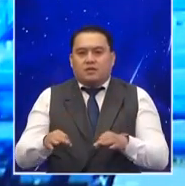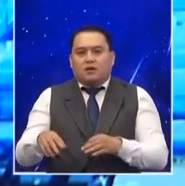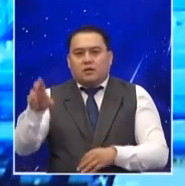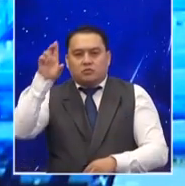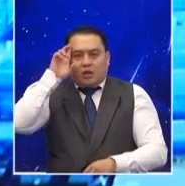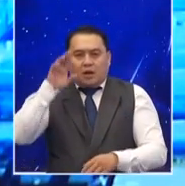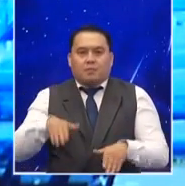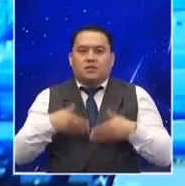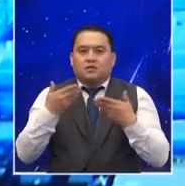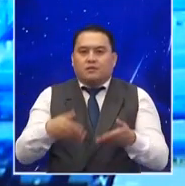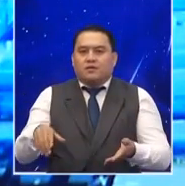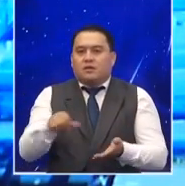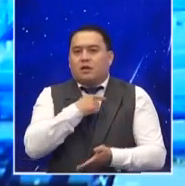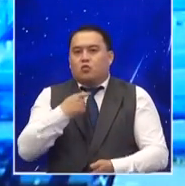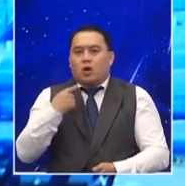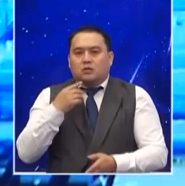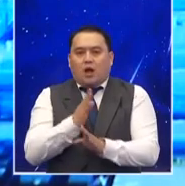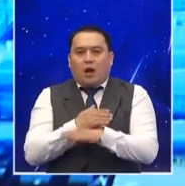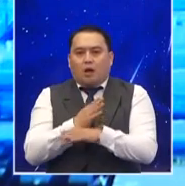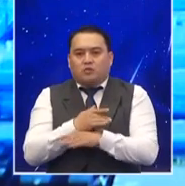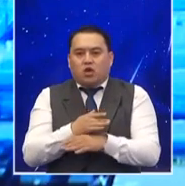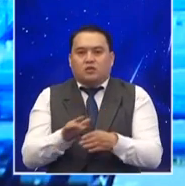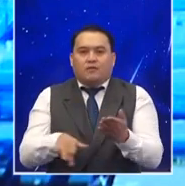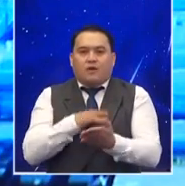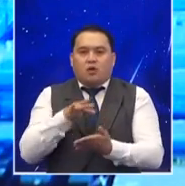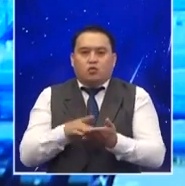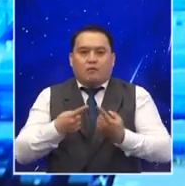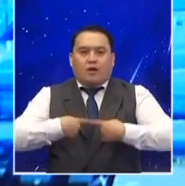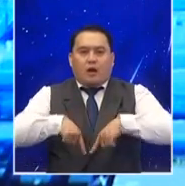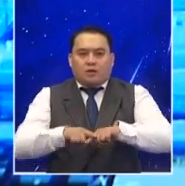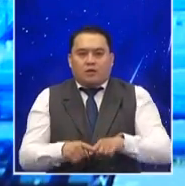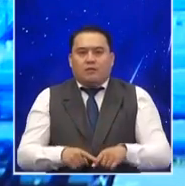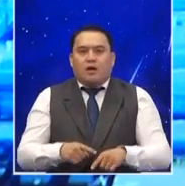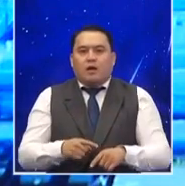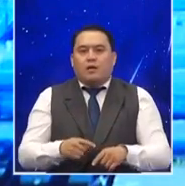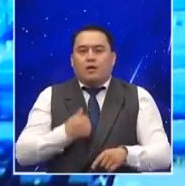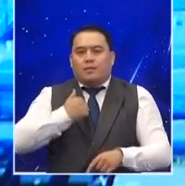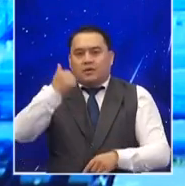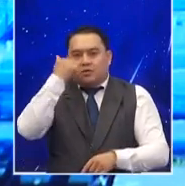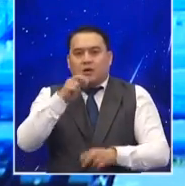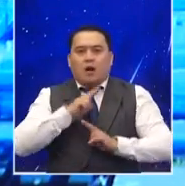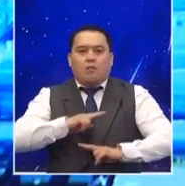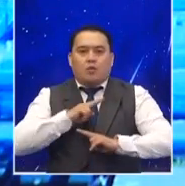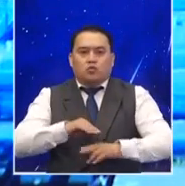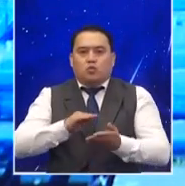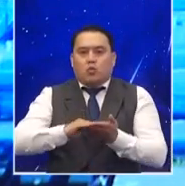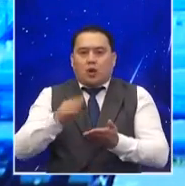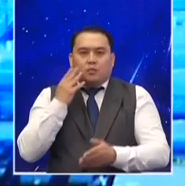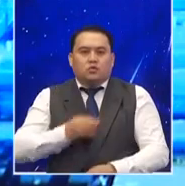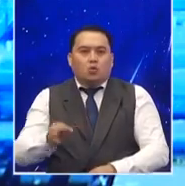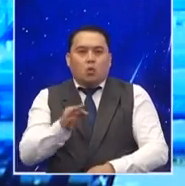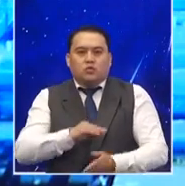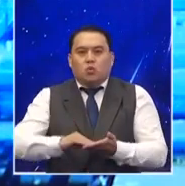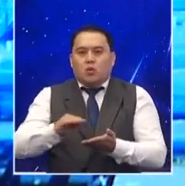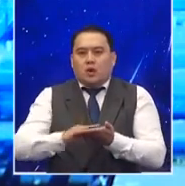Дня независимости страны представители Талдыкурганского и Капшагайского гарнизонов выразили признательность работникам СМИ Алматинской